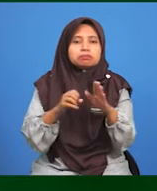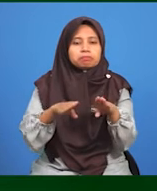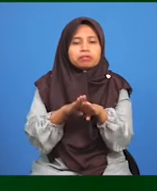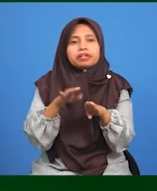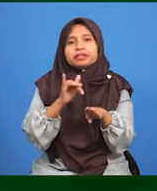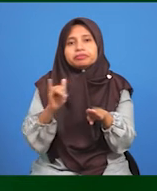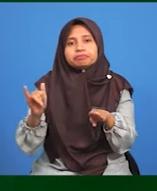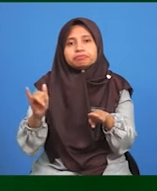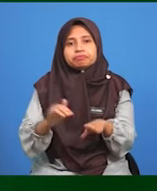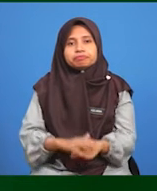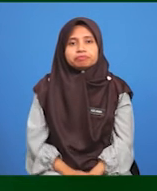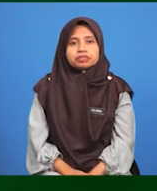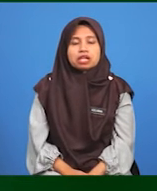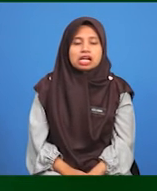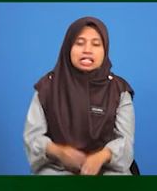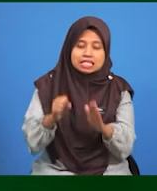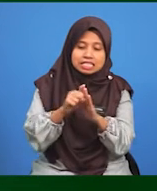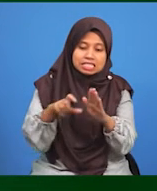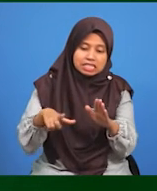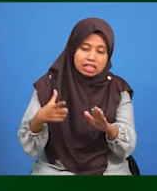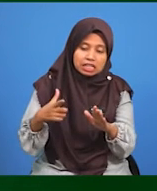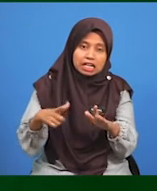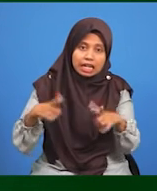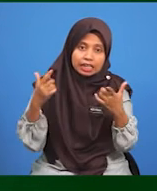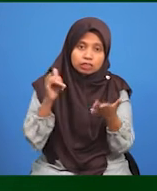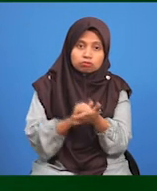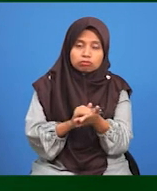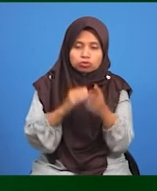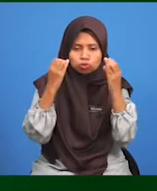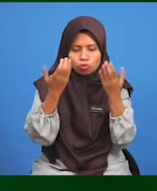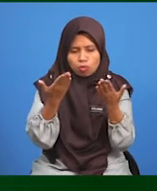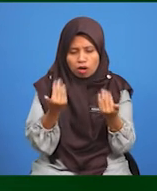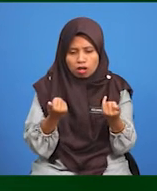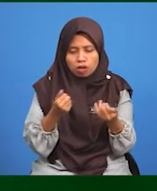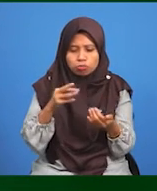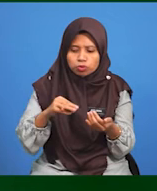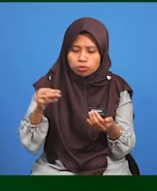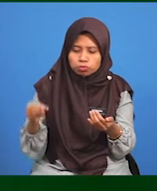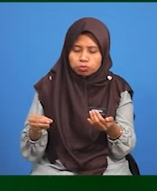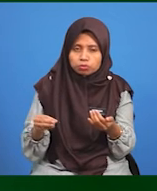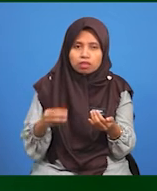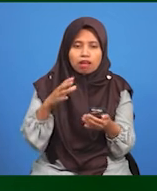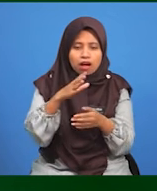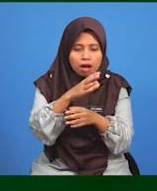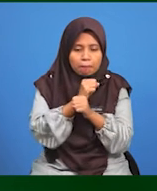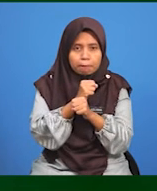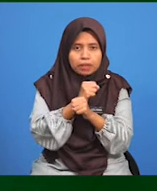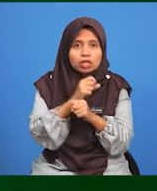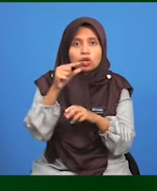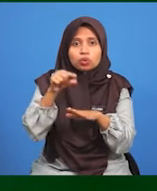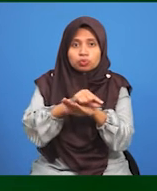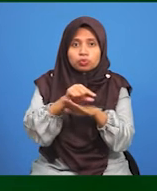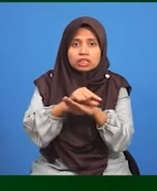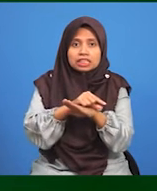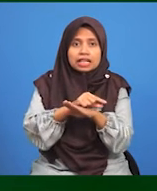sebagainya Selain itu Cikgu juga berharap murid-murid dapat